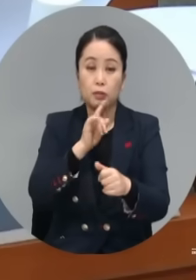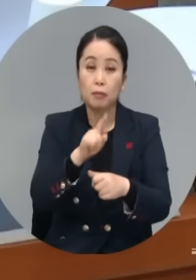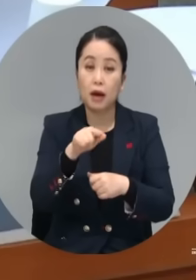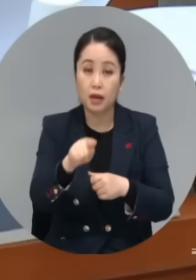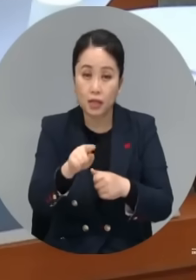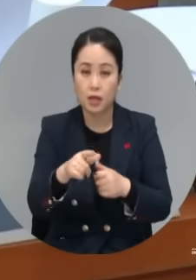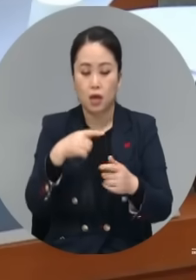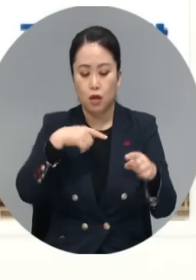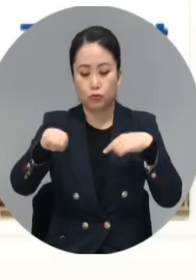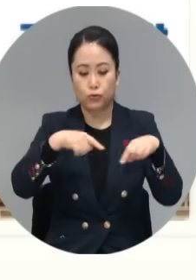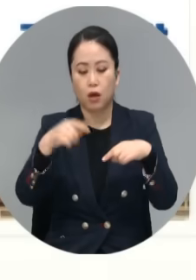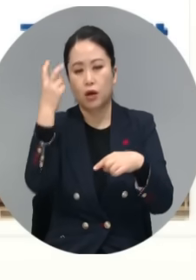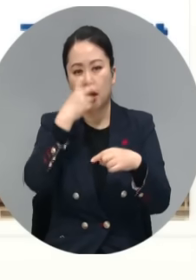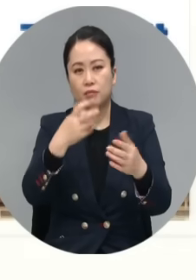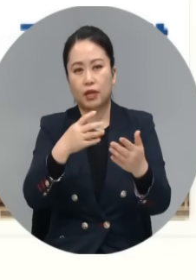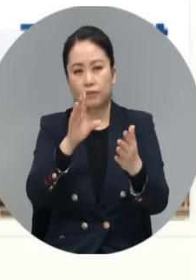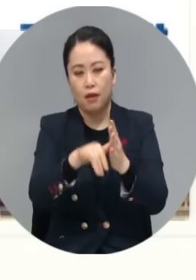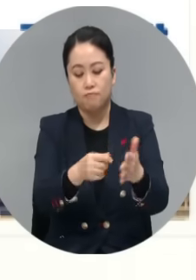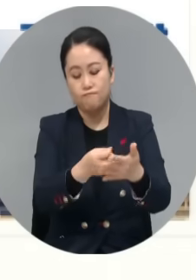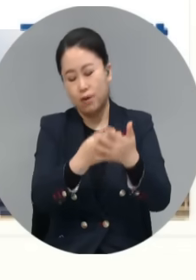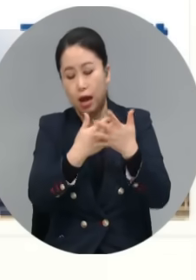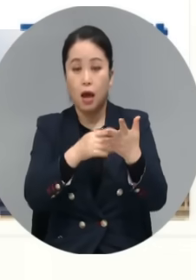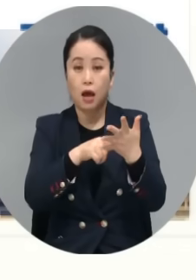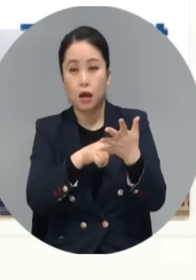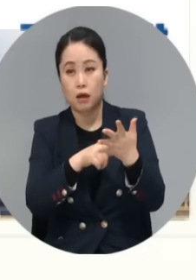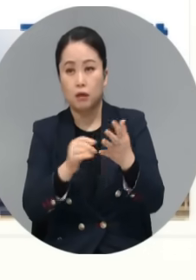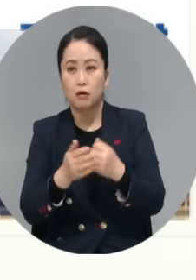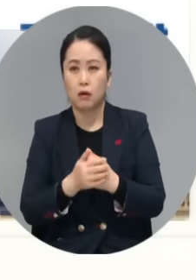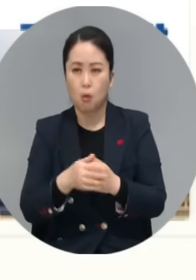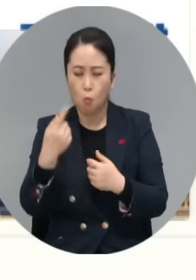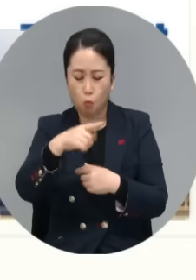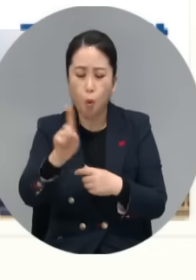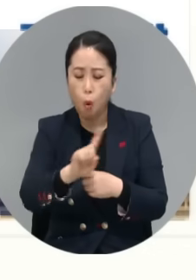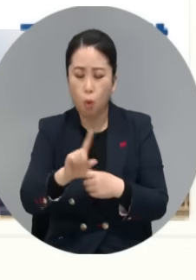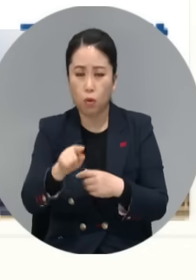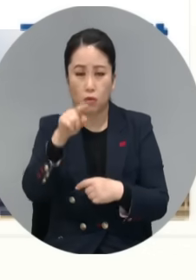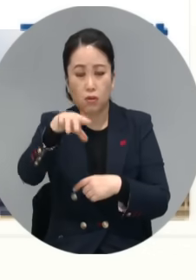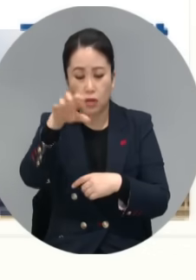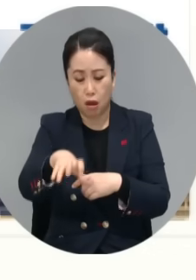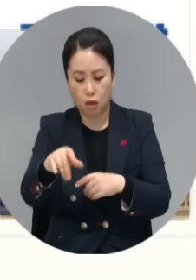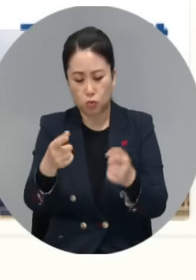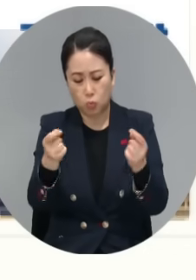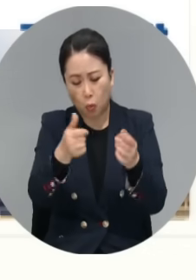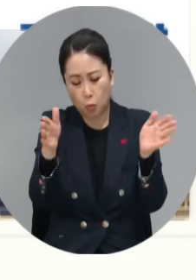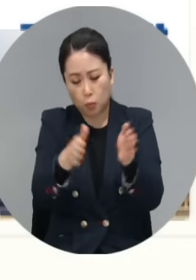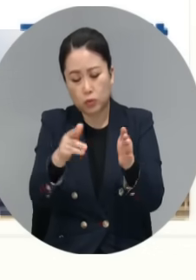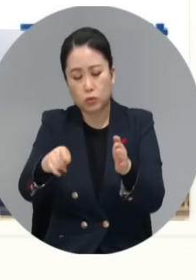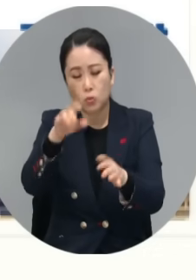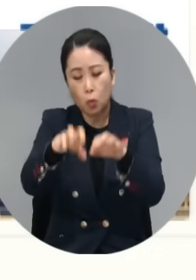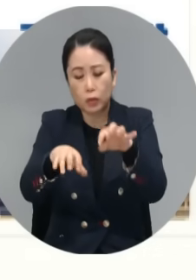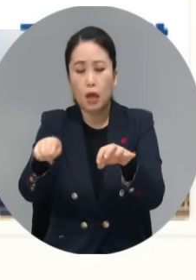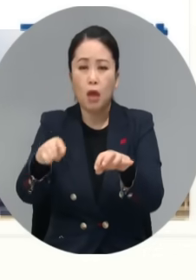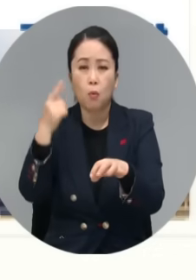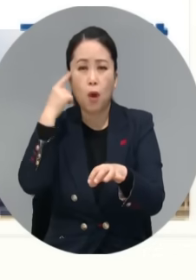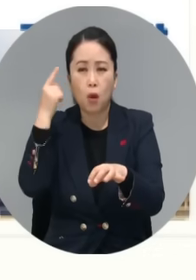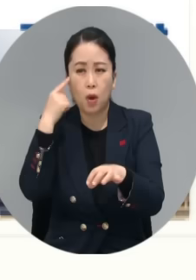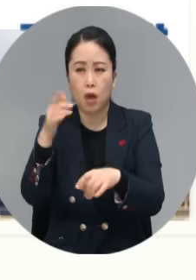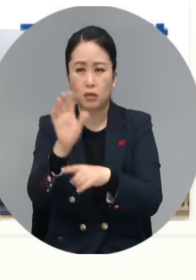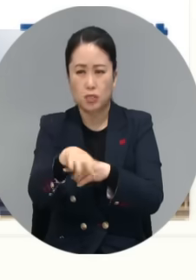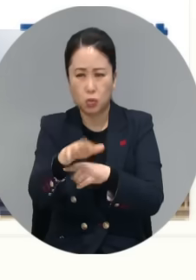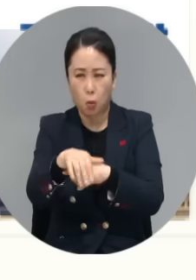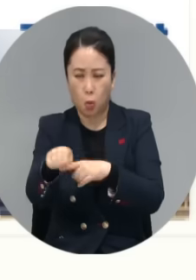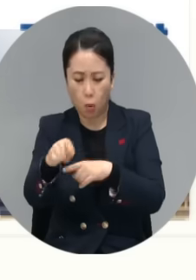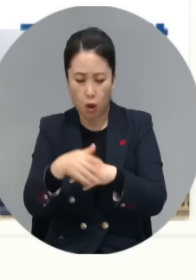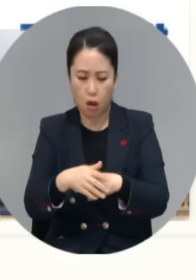드러났습니다. 그 뭐야 거기서 한 거야? 동네 행사야? 지금 부산 빨아주는 거야? 그것도 부산 촌동네고 시골에고 막 폭풍 치는 데가